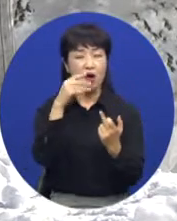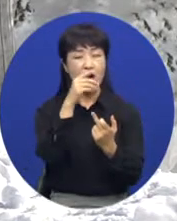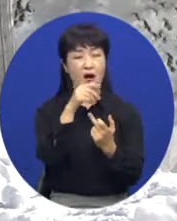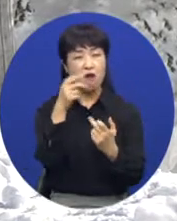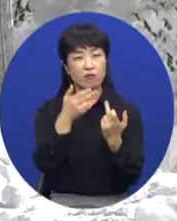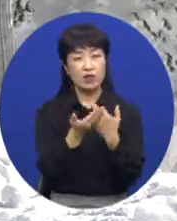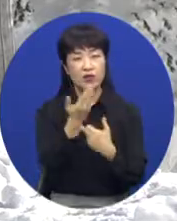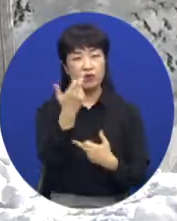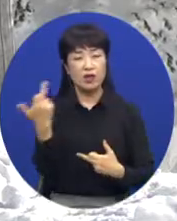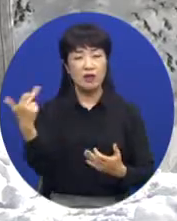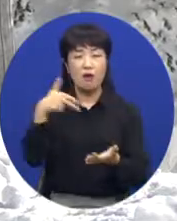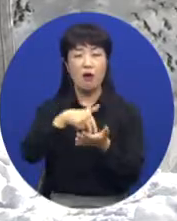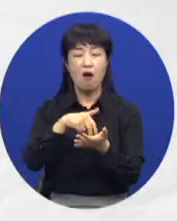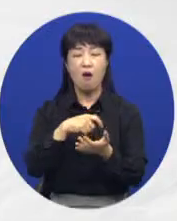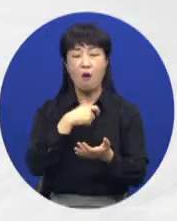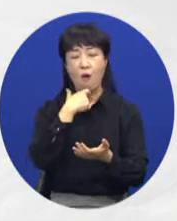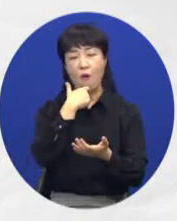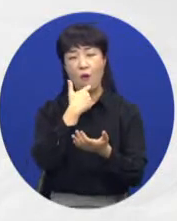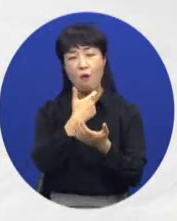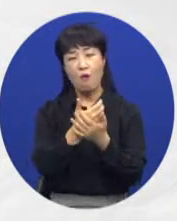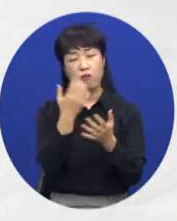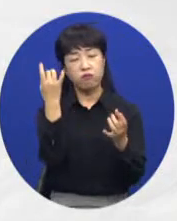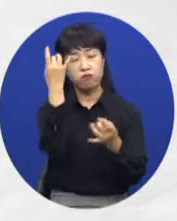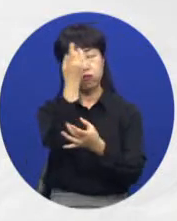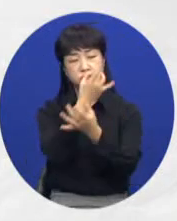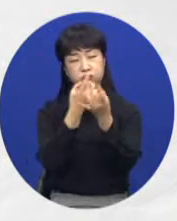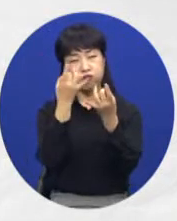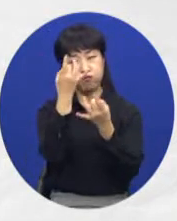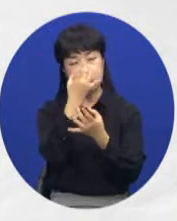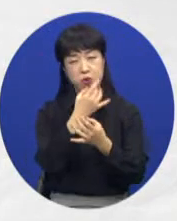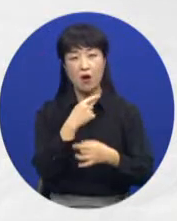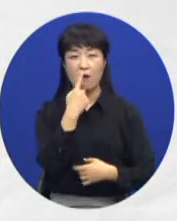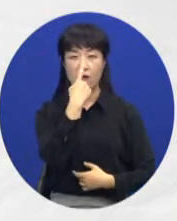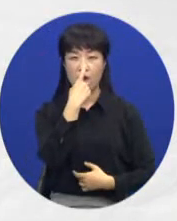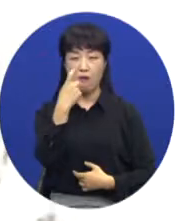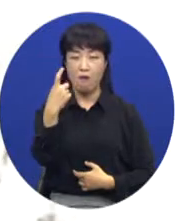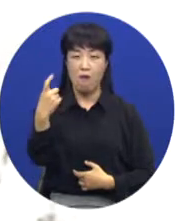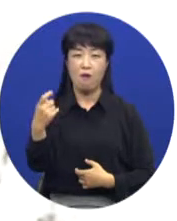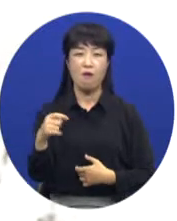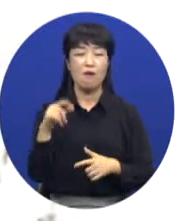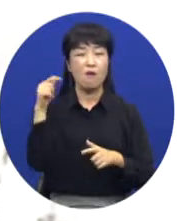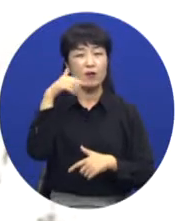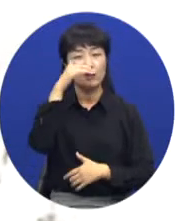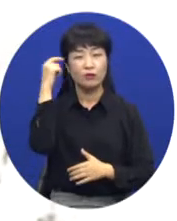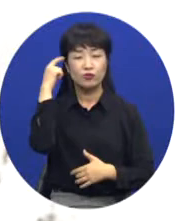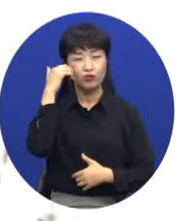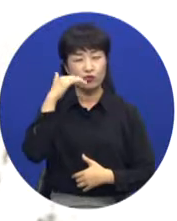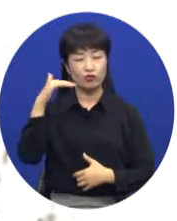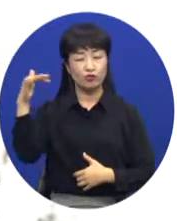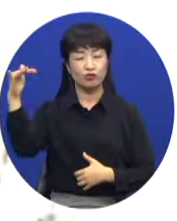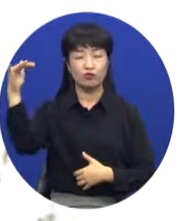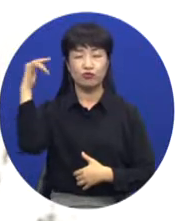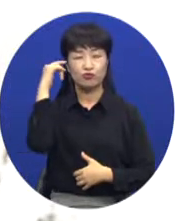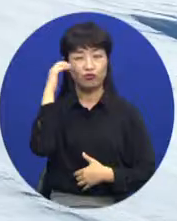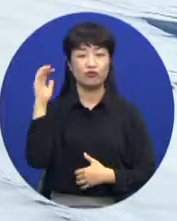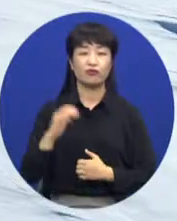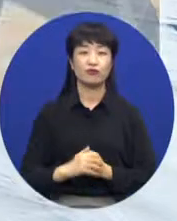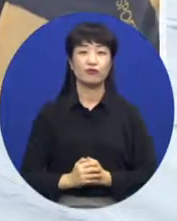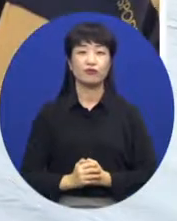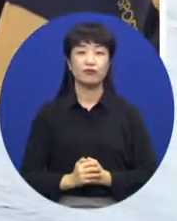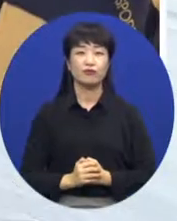못해 감동으로 다가 오고 탐방 객들은 겨울 한라산 이 비전의 놀라운 풍경을 추억의 담기에 여념이 없습니다